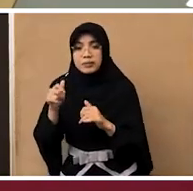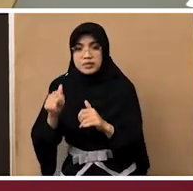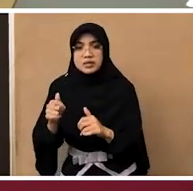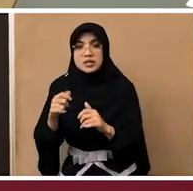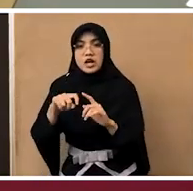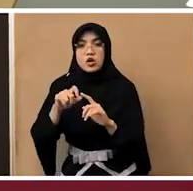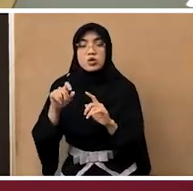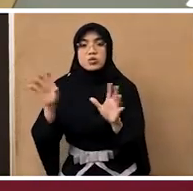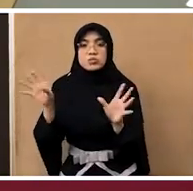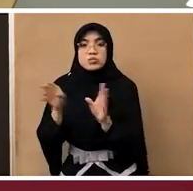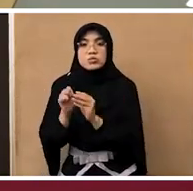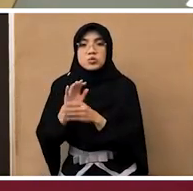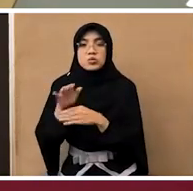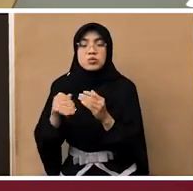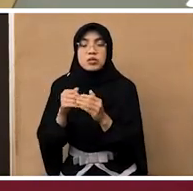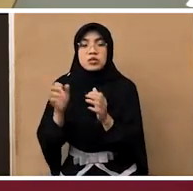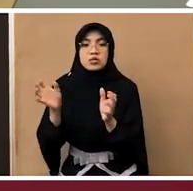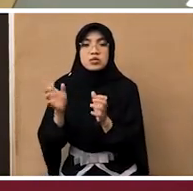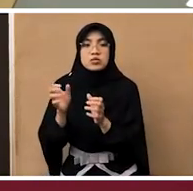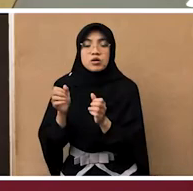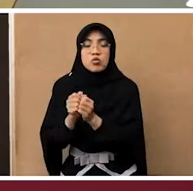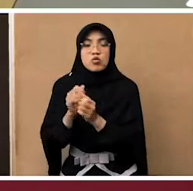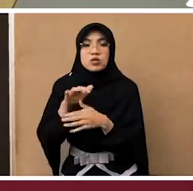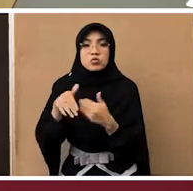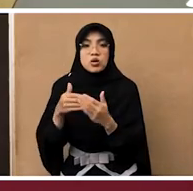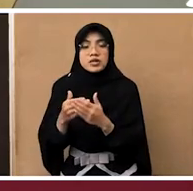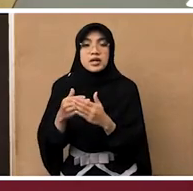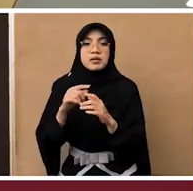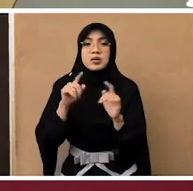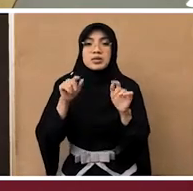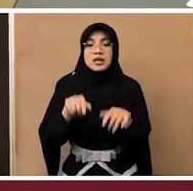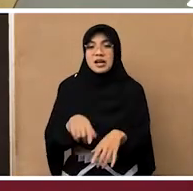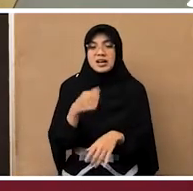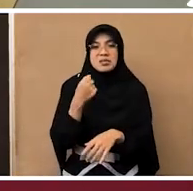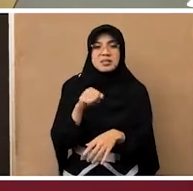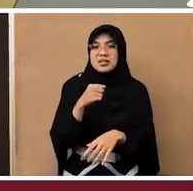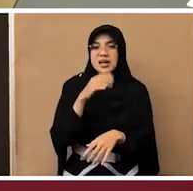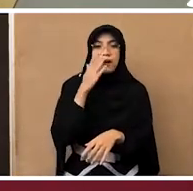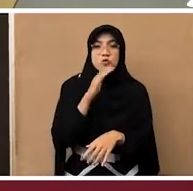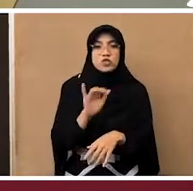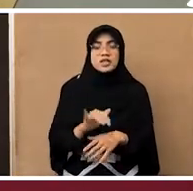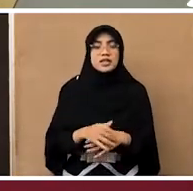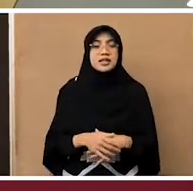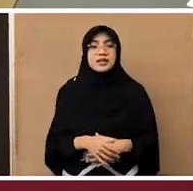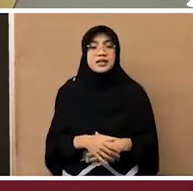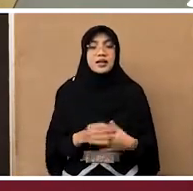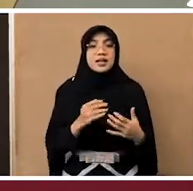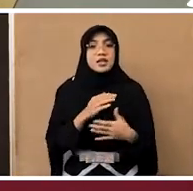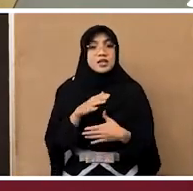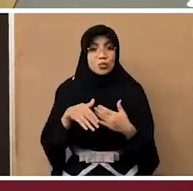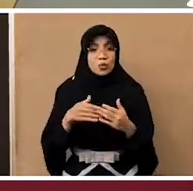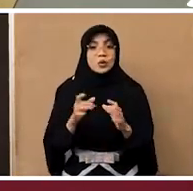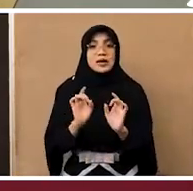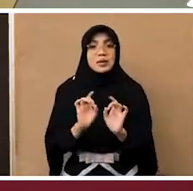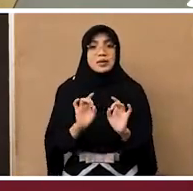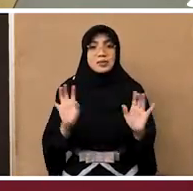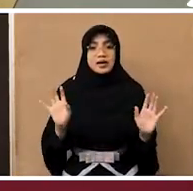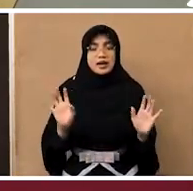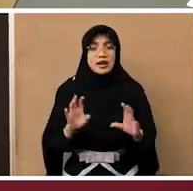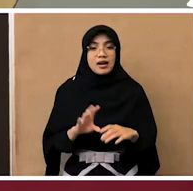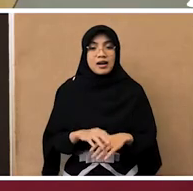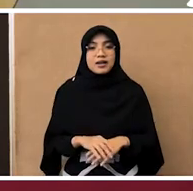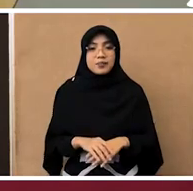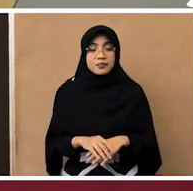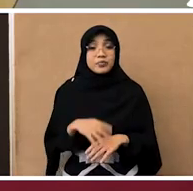kumulatif tergantung kasusnya tapi kalau yang sekarang nggak mungkin itu itu ya yang berbeda itu kan